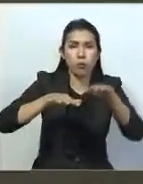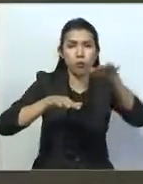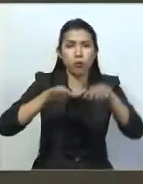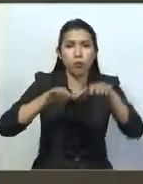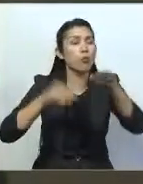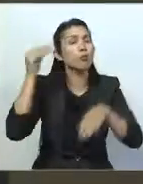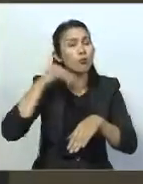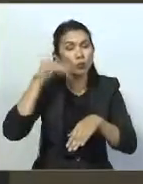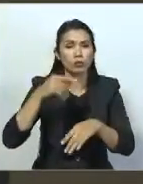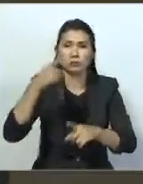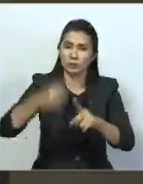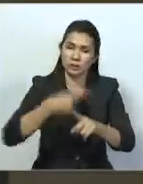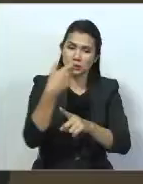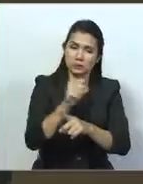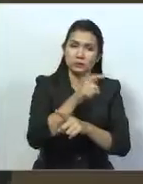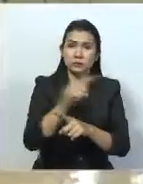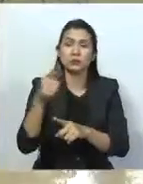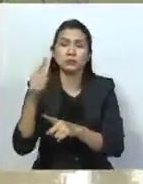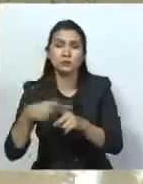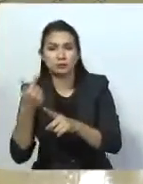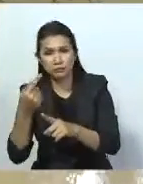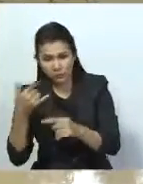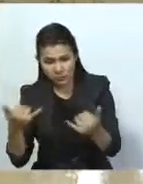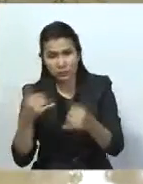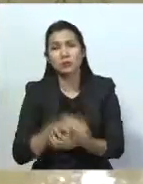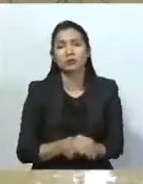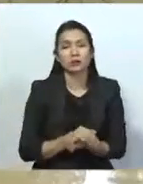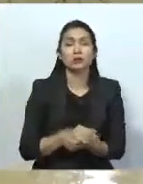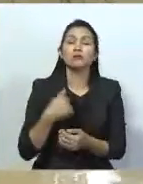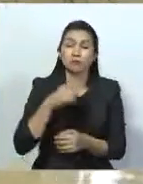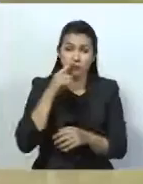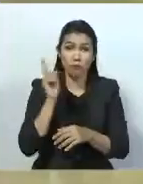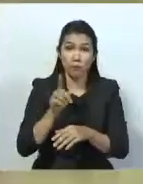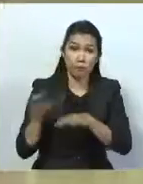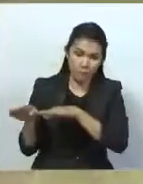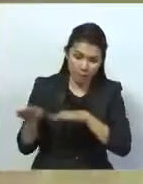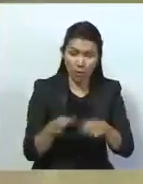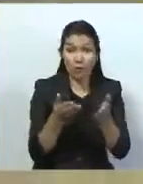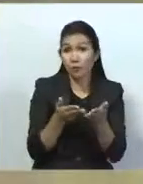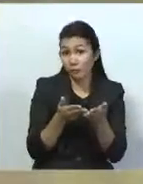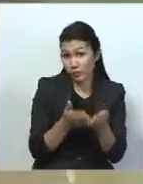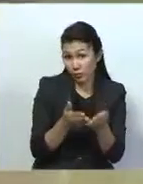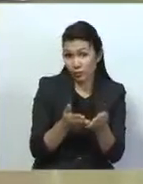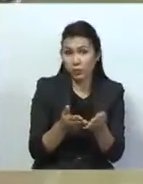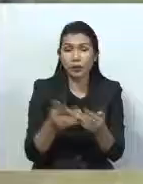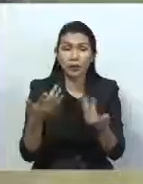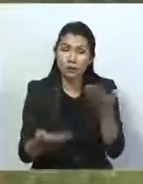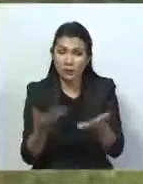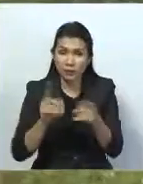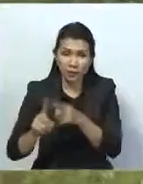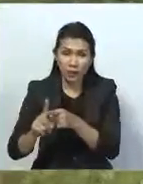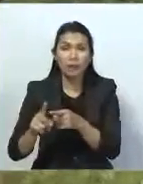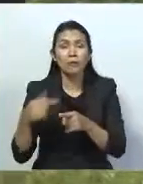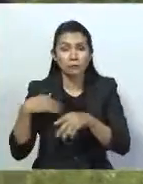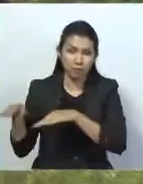ำทุกปีโดยเฉพาะในช่วงเดือนตุลาคมถึงพฤศจิกายนเนี่ยแหละค่ะเพราะฉะนั้นก็ให้เตรียมเรือท้องแบนหรือว่าเรือขนาดเล็กเนี่ยเพื่อ